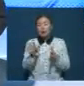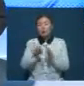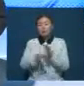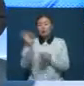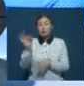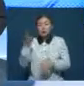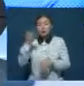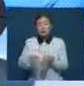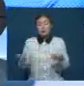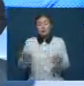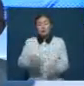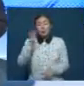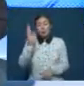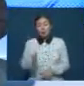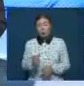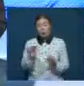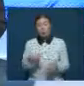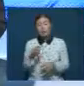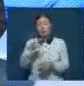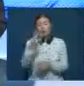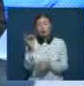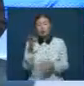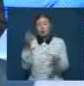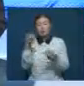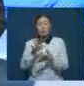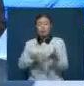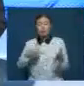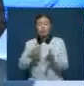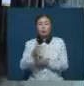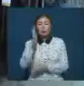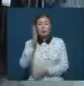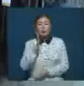несиеге рәсімдеуге болады. Жәрменке 23 қазанға дейін жалғасады.